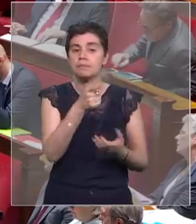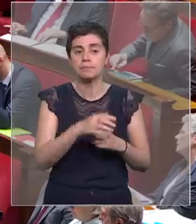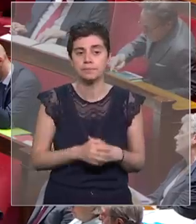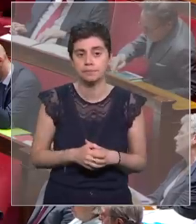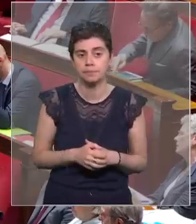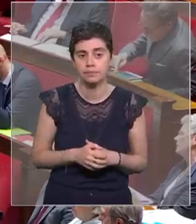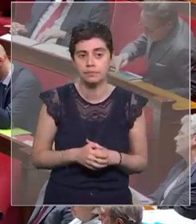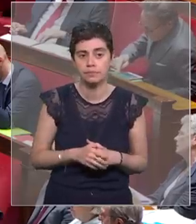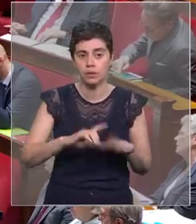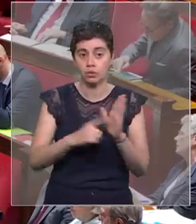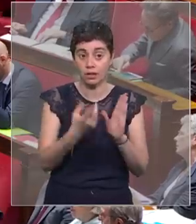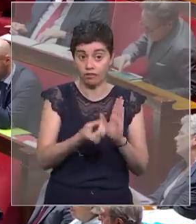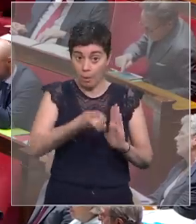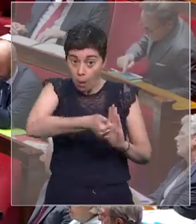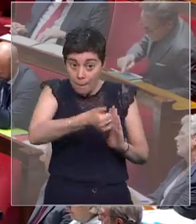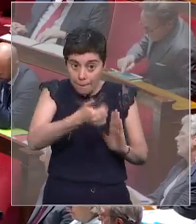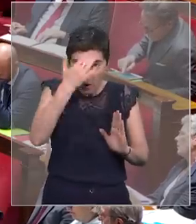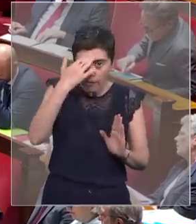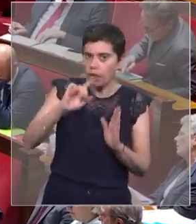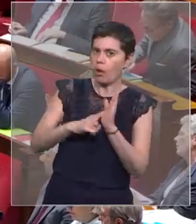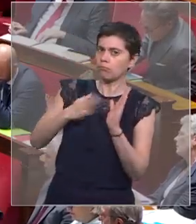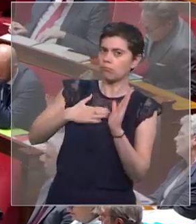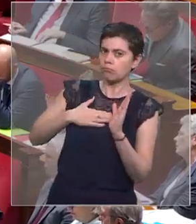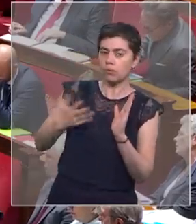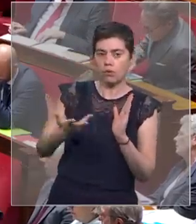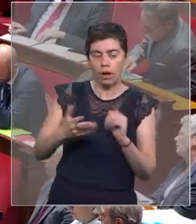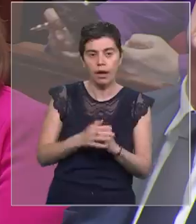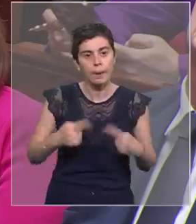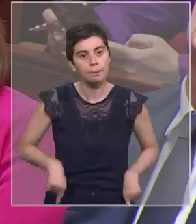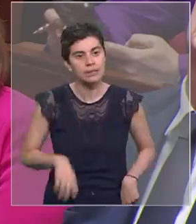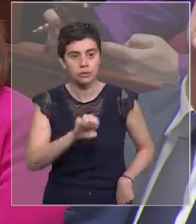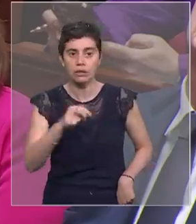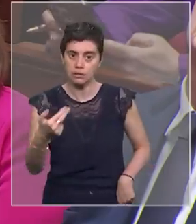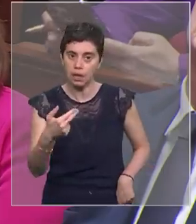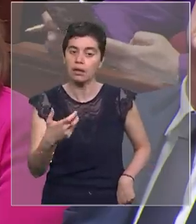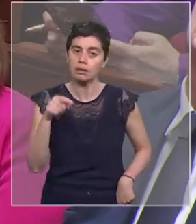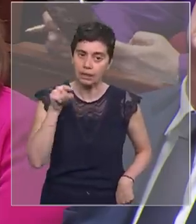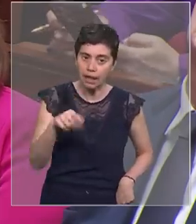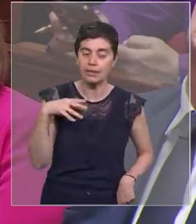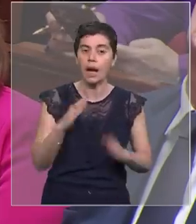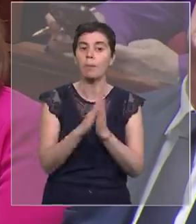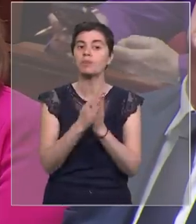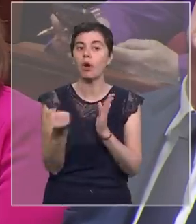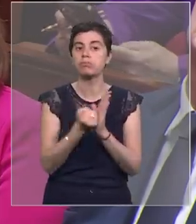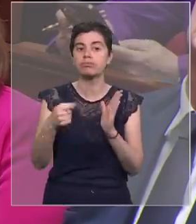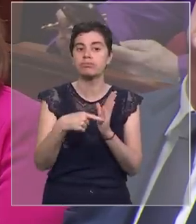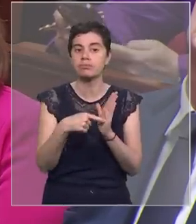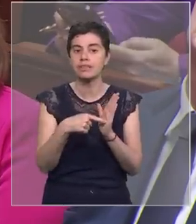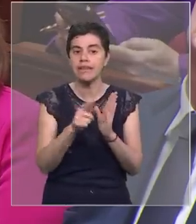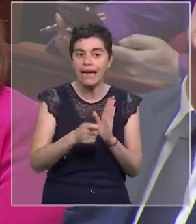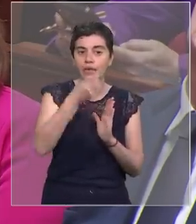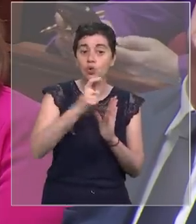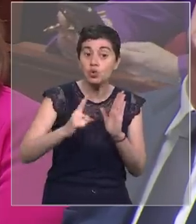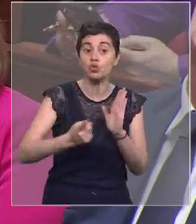la question du droit des enfants et de leur connaissance du droit des enfants. Le ministre de l'Éducation nationale pousse le passeport éduc-droit, qui est évidemment très